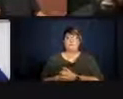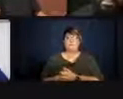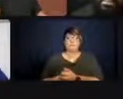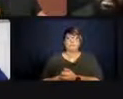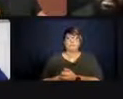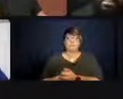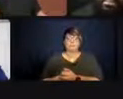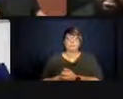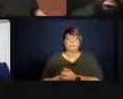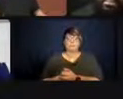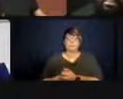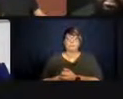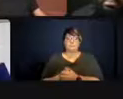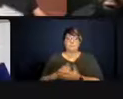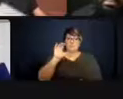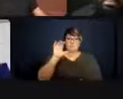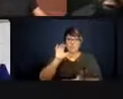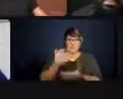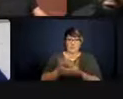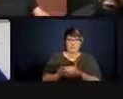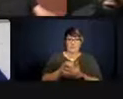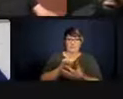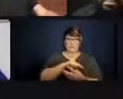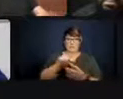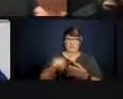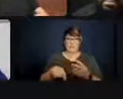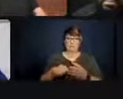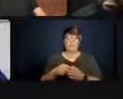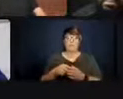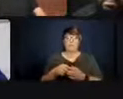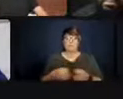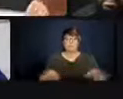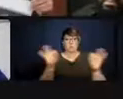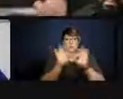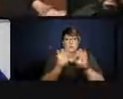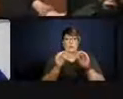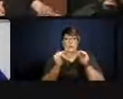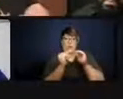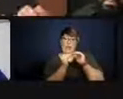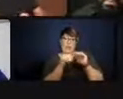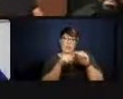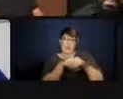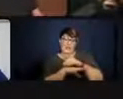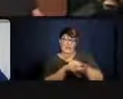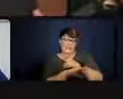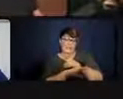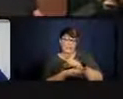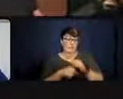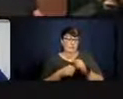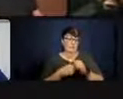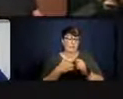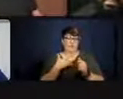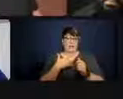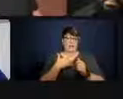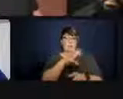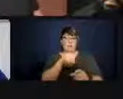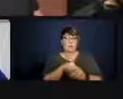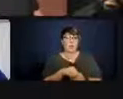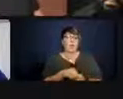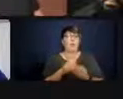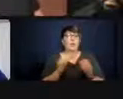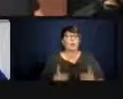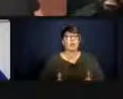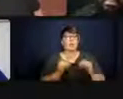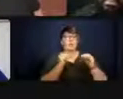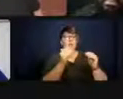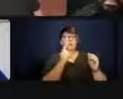التي نعتقد بأنها مهمة للغاية ولا سيما في المسارات طبعا أن يكون هنالك مساواة وأن